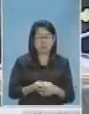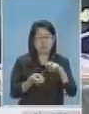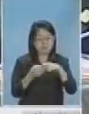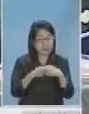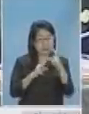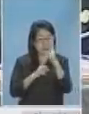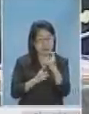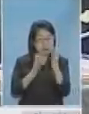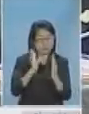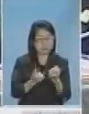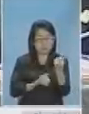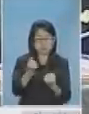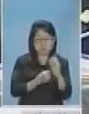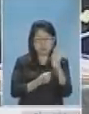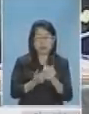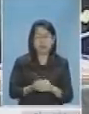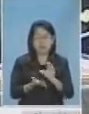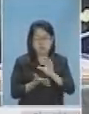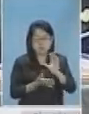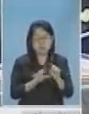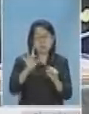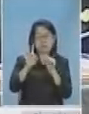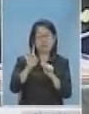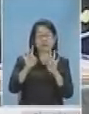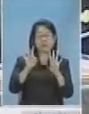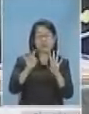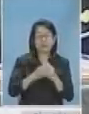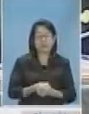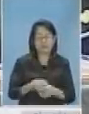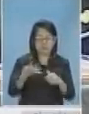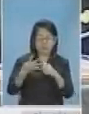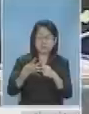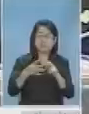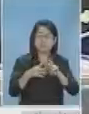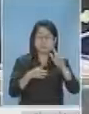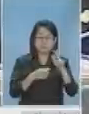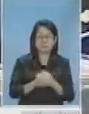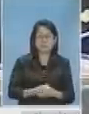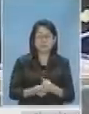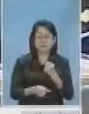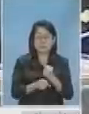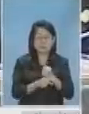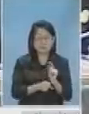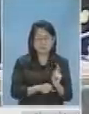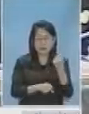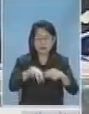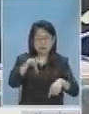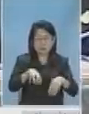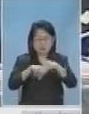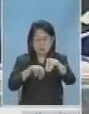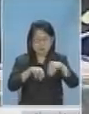ใช้ถนน 8.4% ครับเรื่องที่3สร้างเครือข่ายทางหล